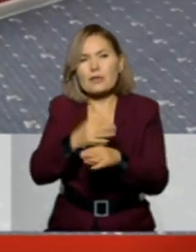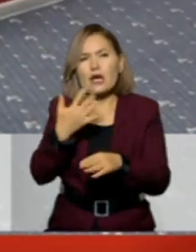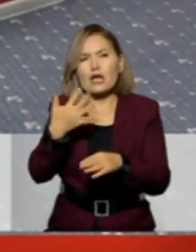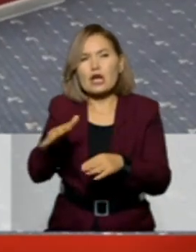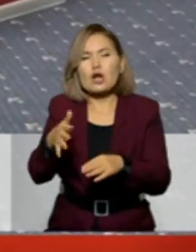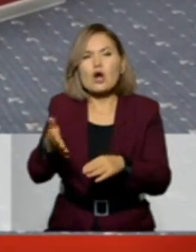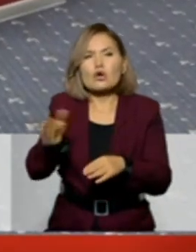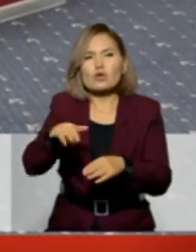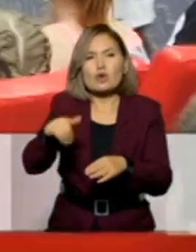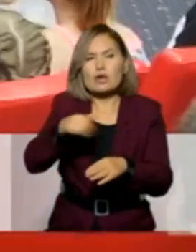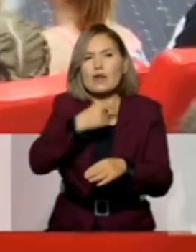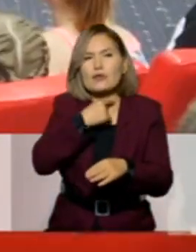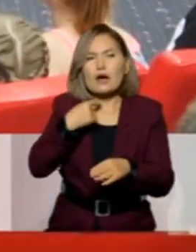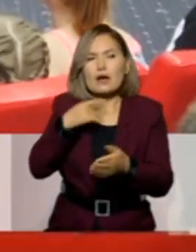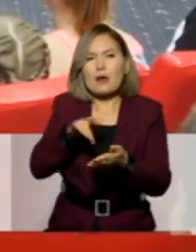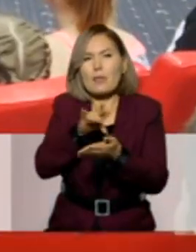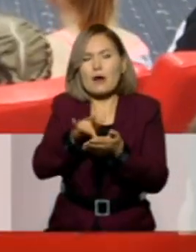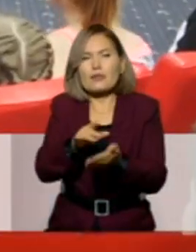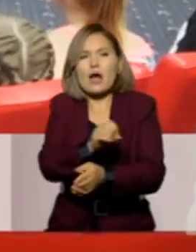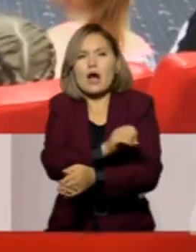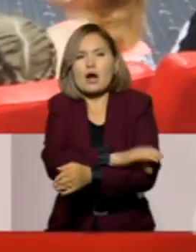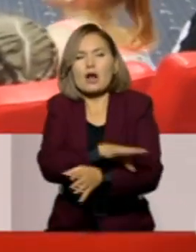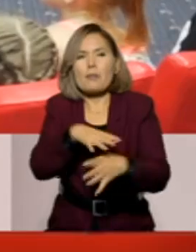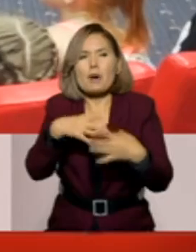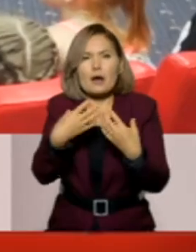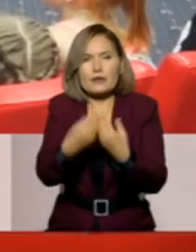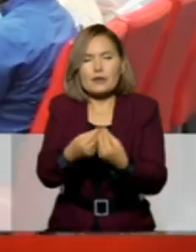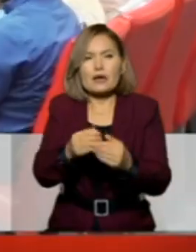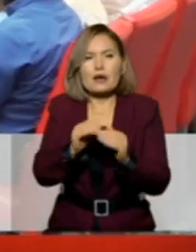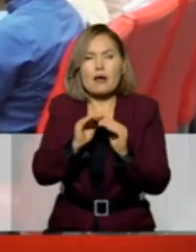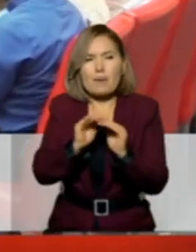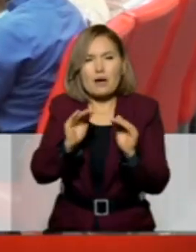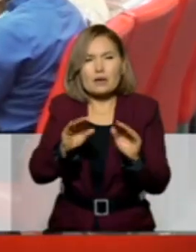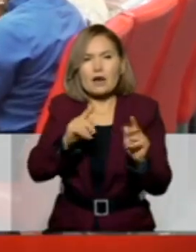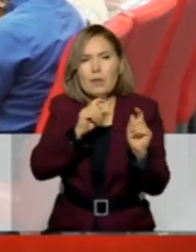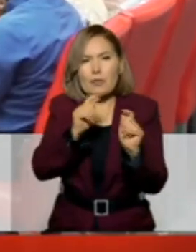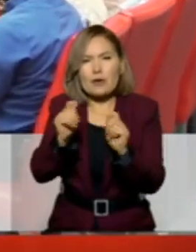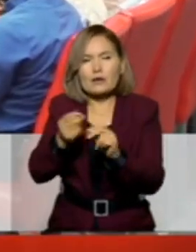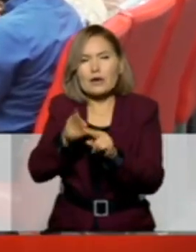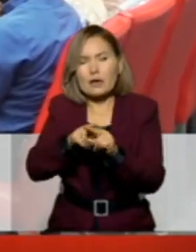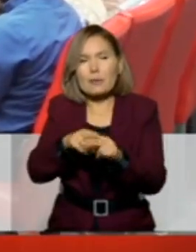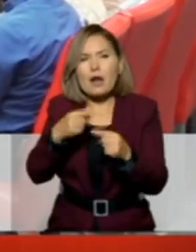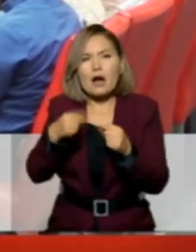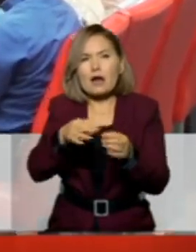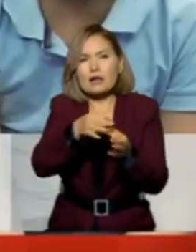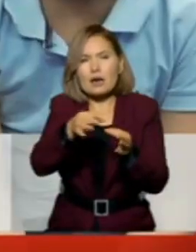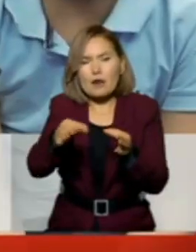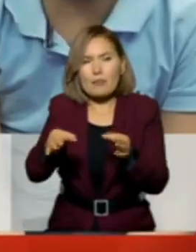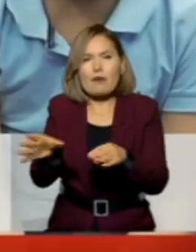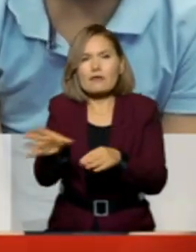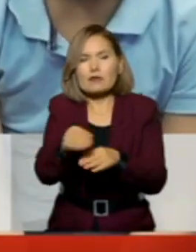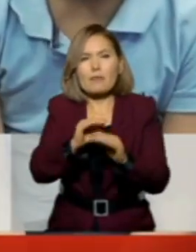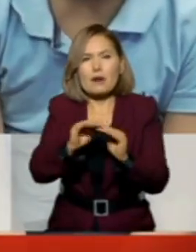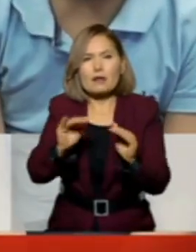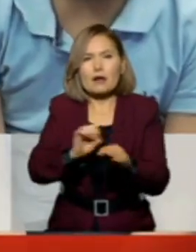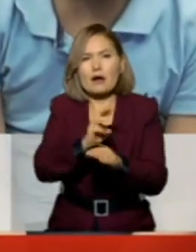сөмке Талдықорғандағы аз қамтылған немесе толық емес отбасыларға таратылса, қалғаны басқа аудандарға да берілді.